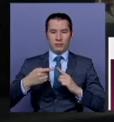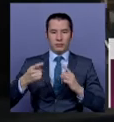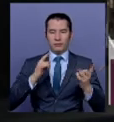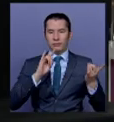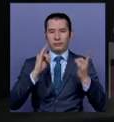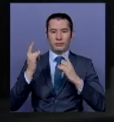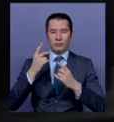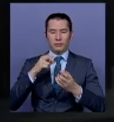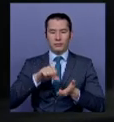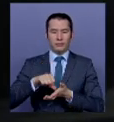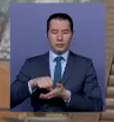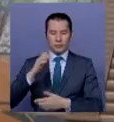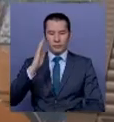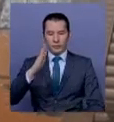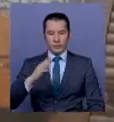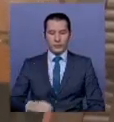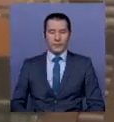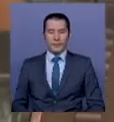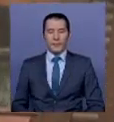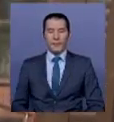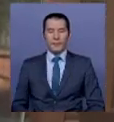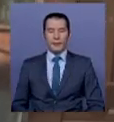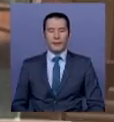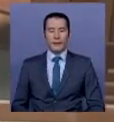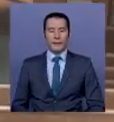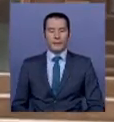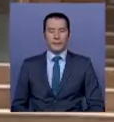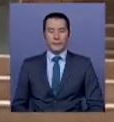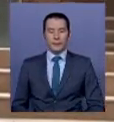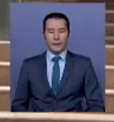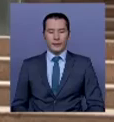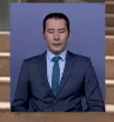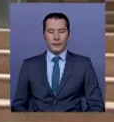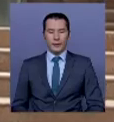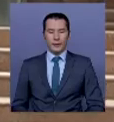репертуар кестесін толықтыратын болады. Сая Меңдеке, Мұрат Тайжан, Алматы телеарнасы.